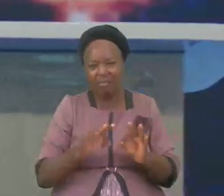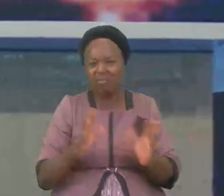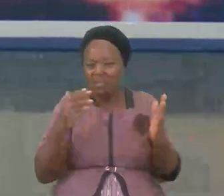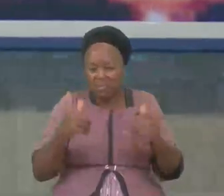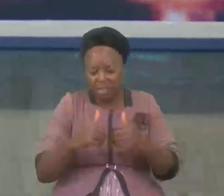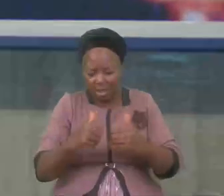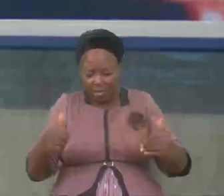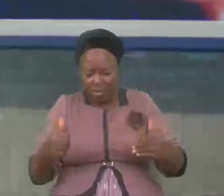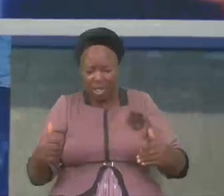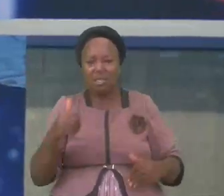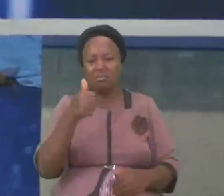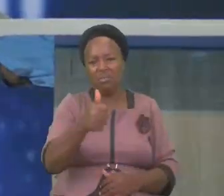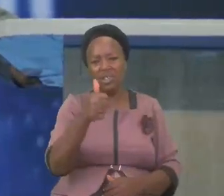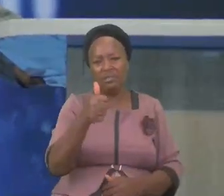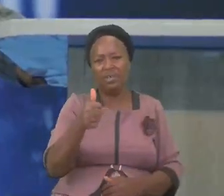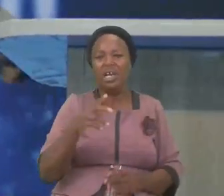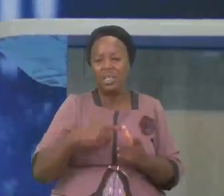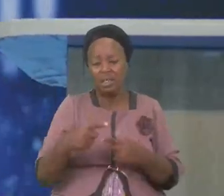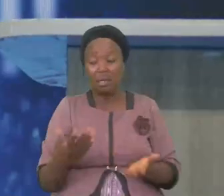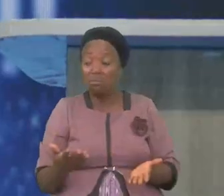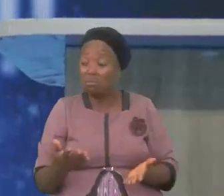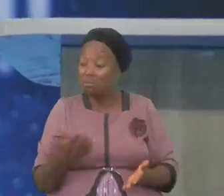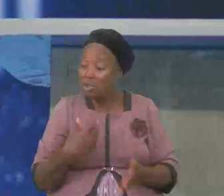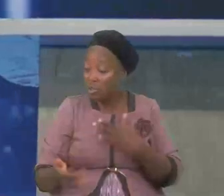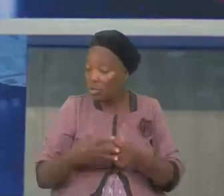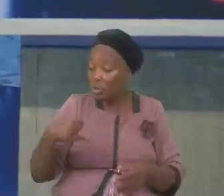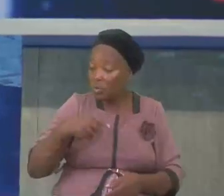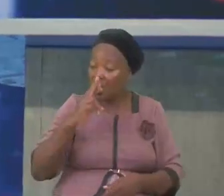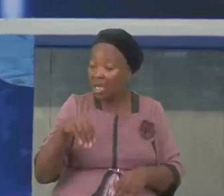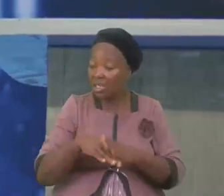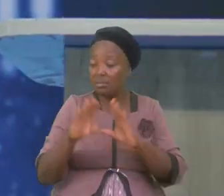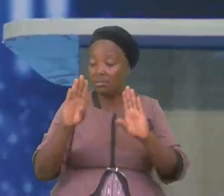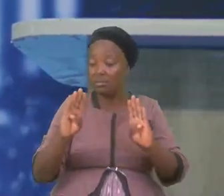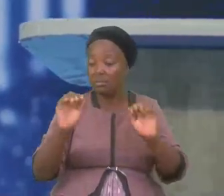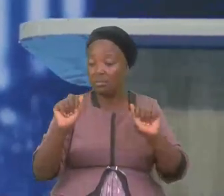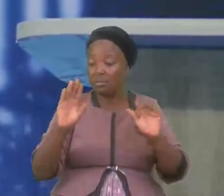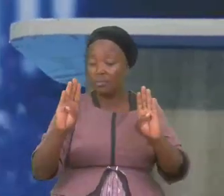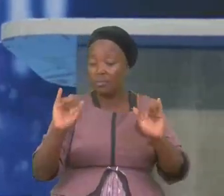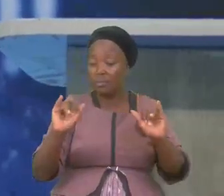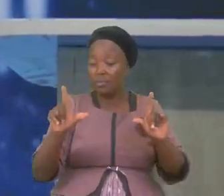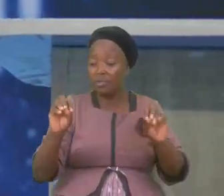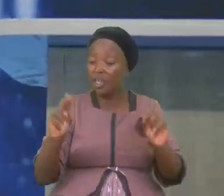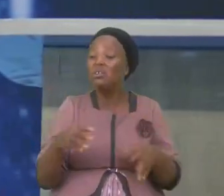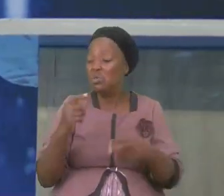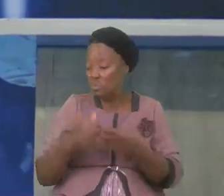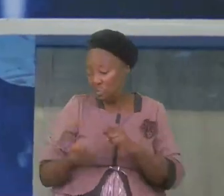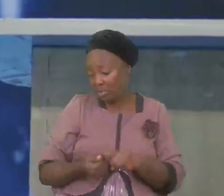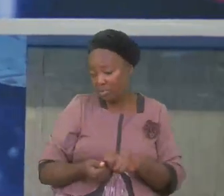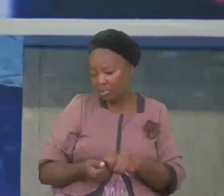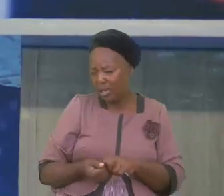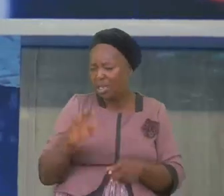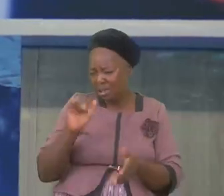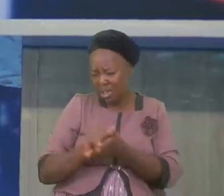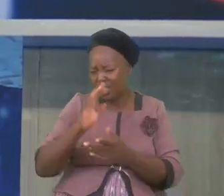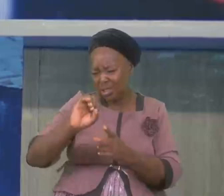dit, même si nous sommes en Babylone, ça c'est l'environnement extérieur.